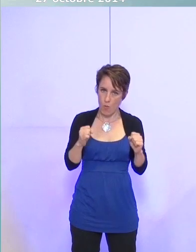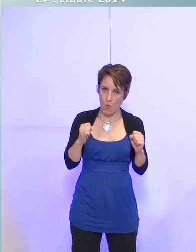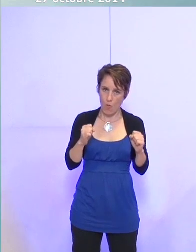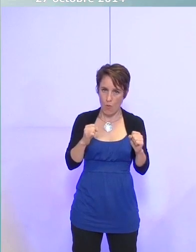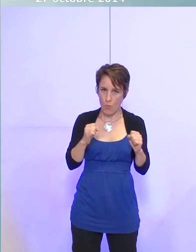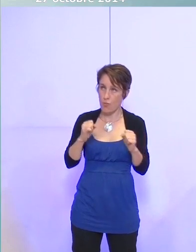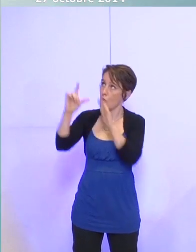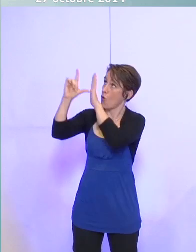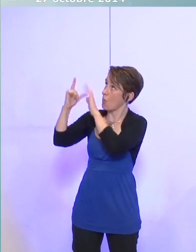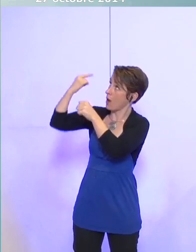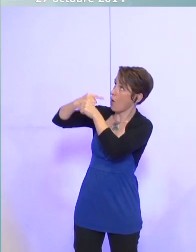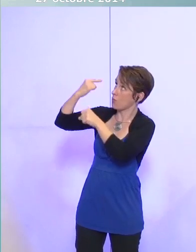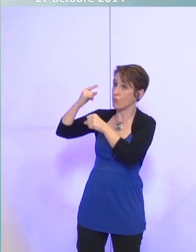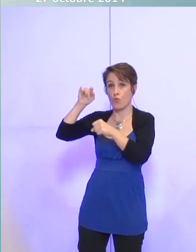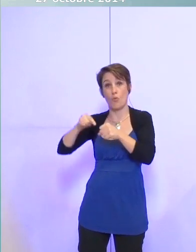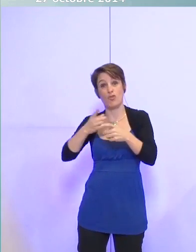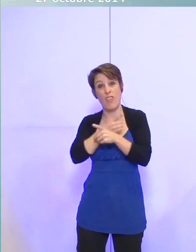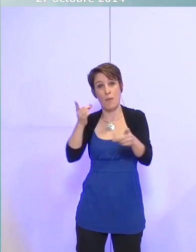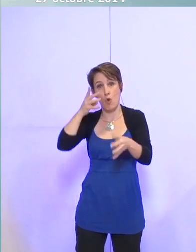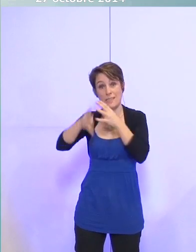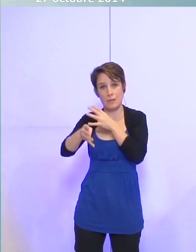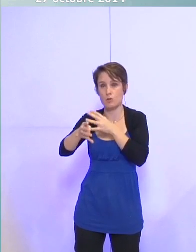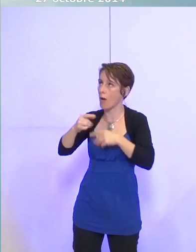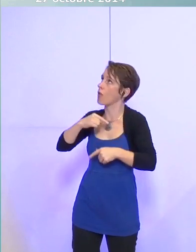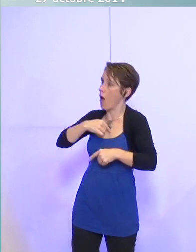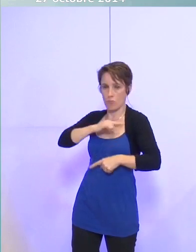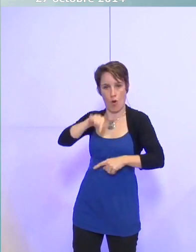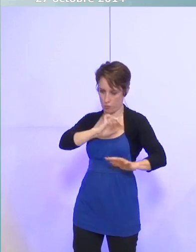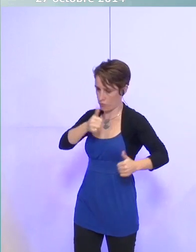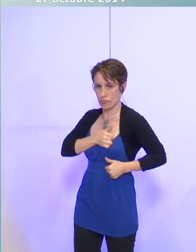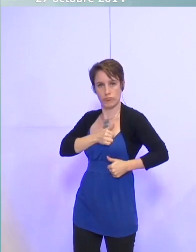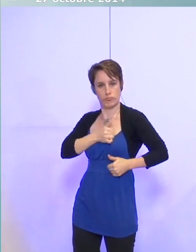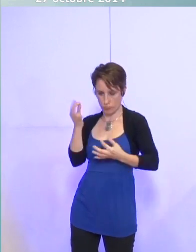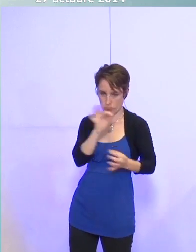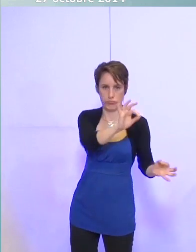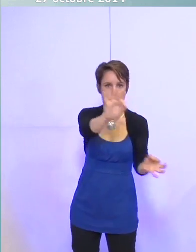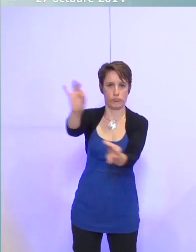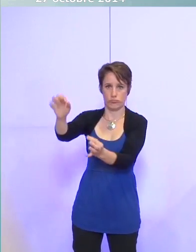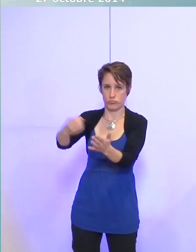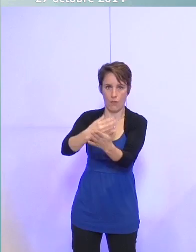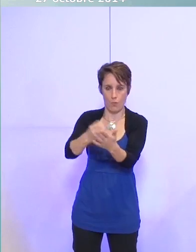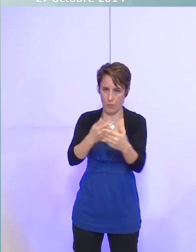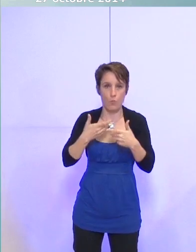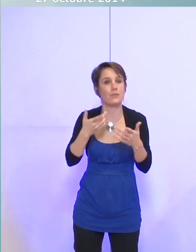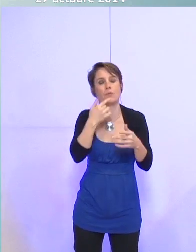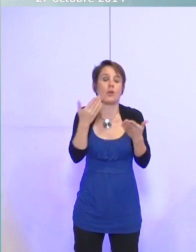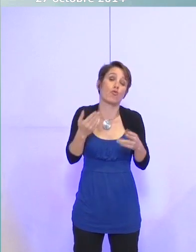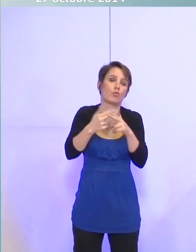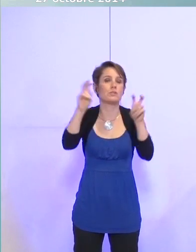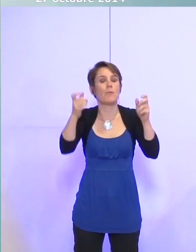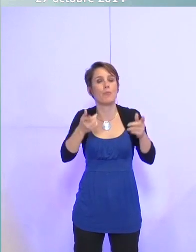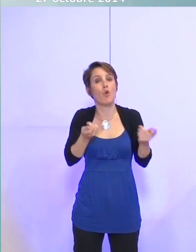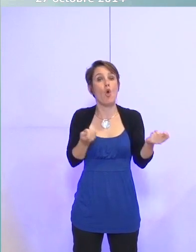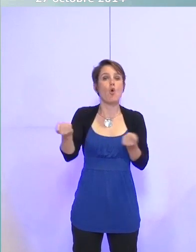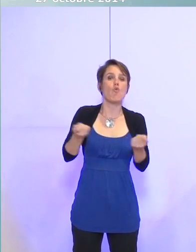de transparence démocratique. Cela fait partie de ce que beaucoup appellent aujourd'hui la gouvernance ouverte, mais je crois